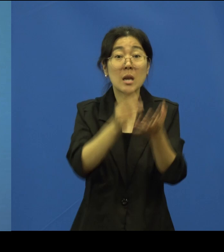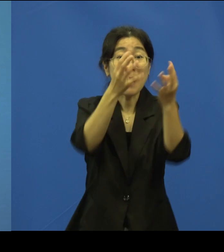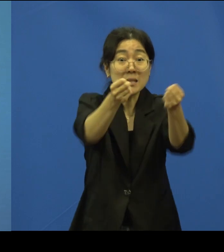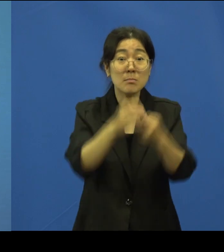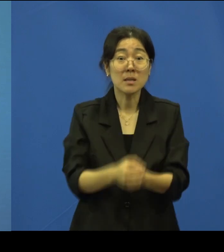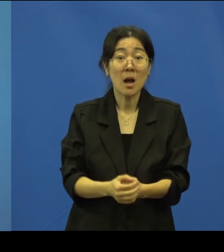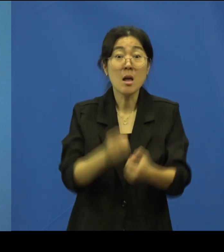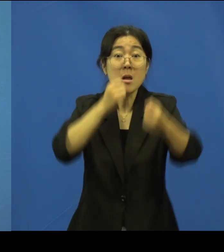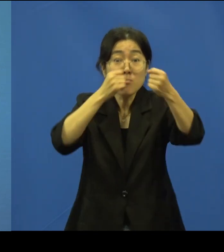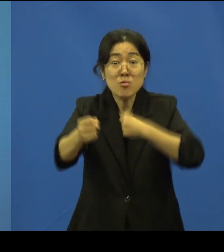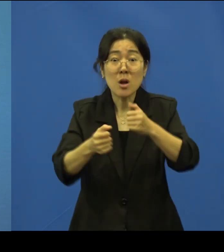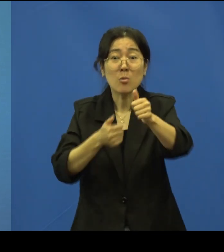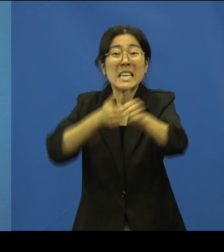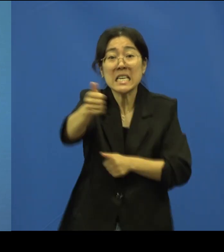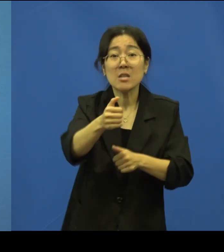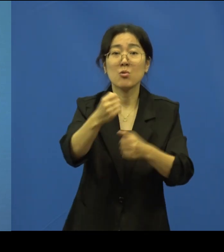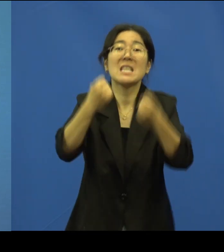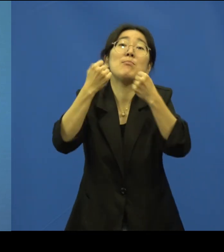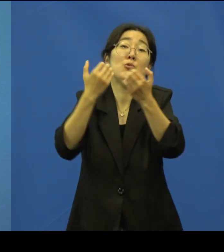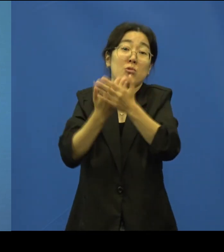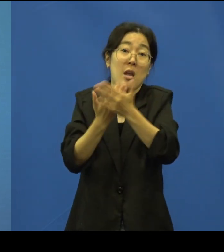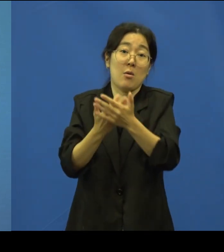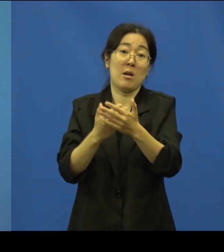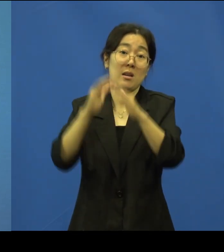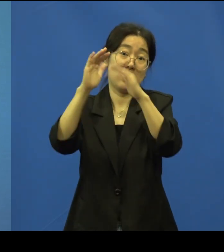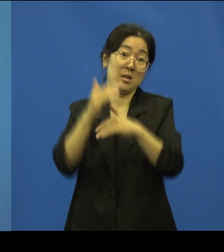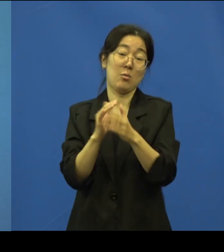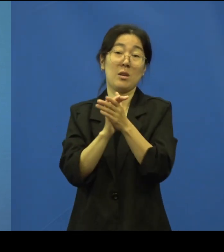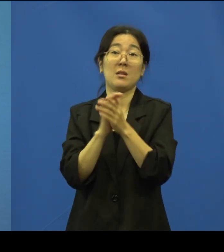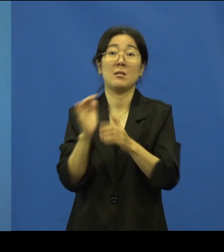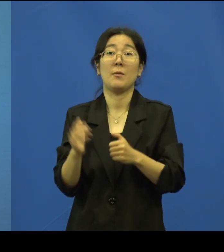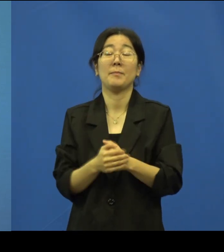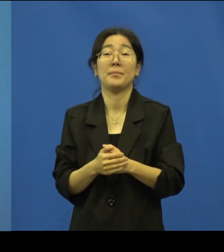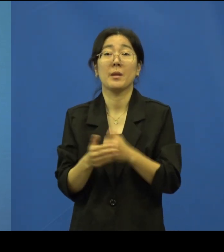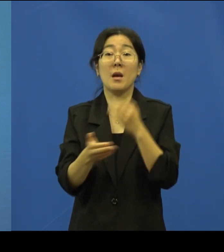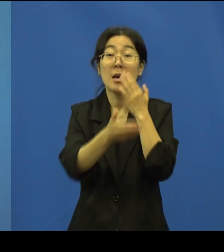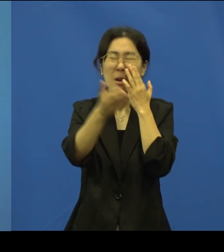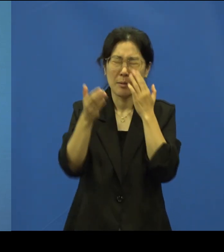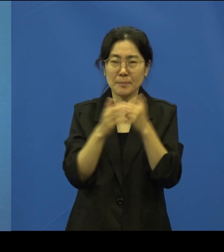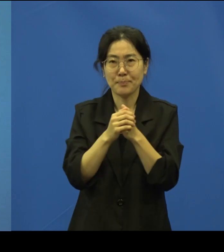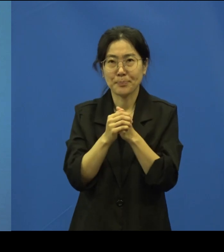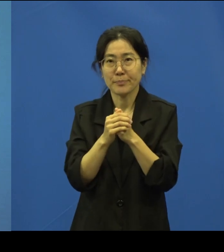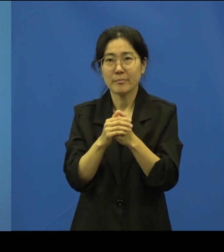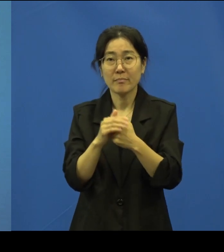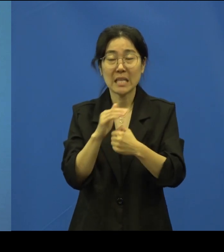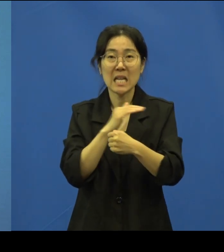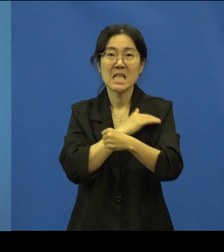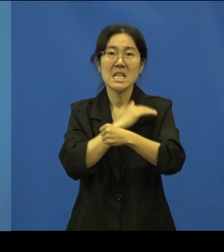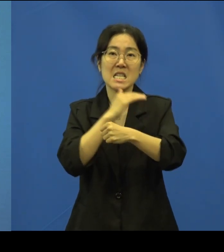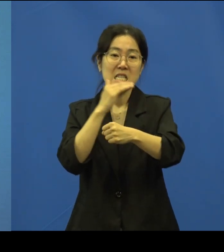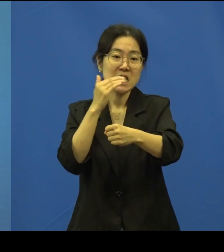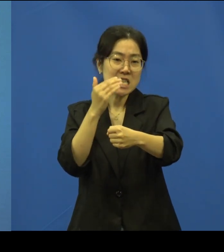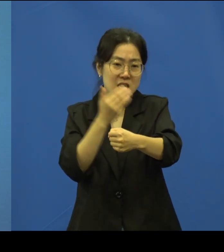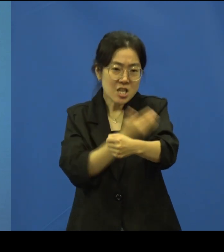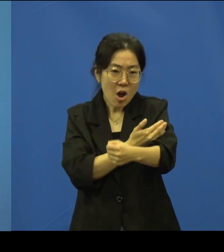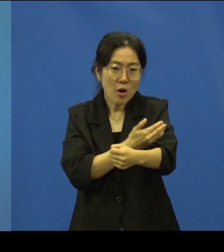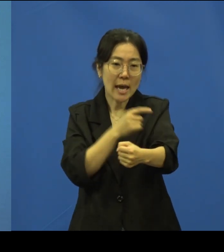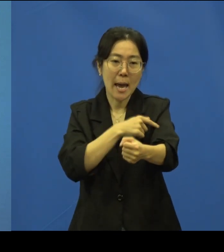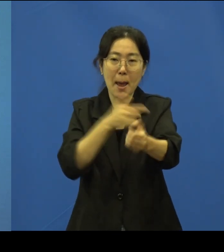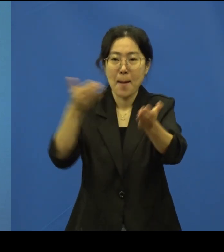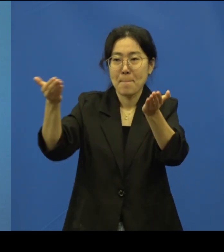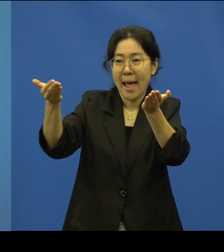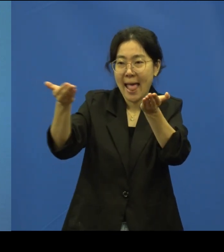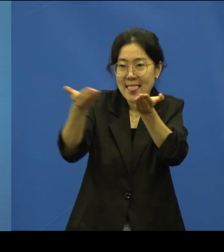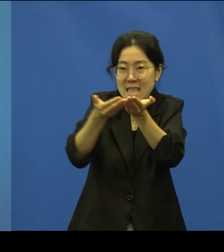유명한 설교자인 필립 브룩스가 뭐라 그러냐면 능력에 맞는 일을 구하지 말고 일에 맞는 능력을 구하라, 이런 얘기를